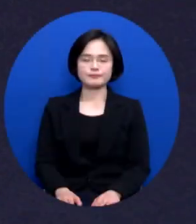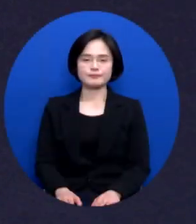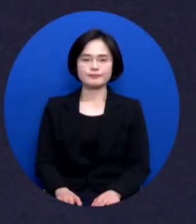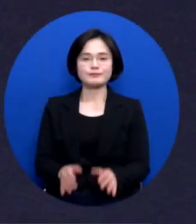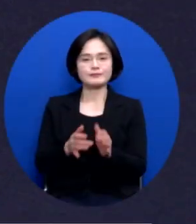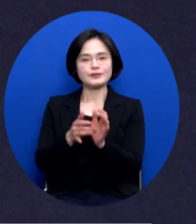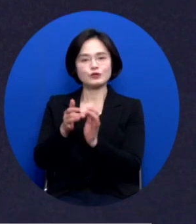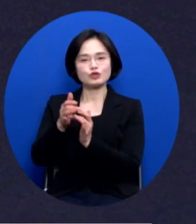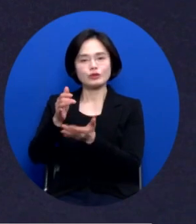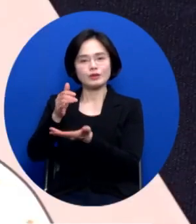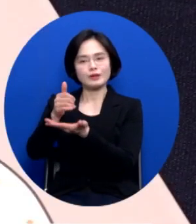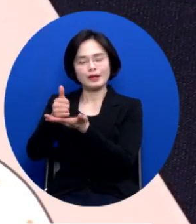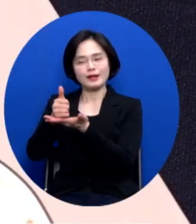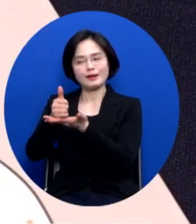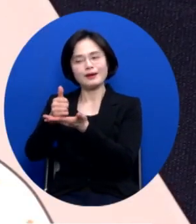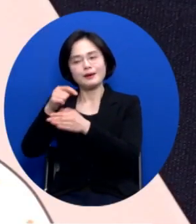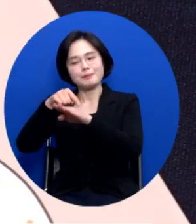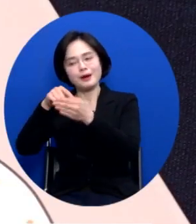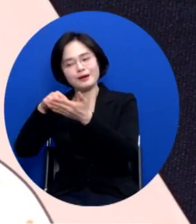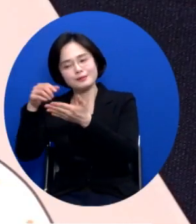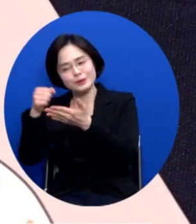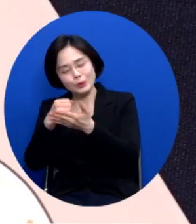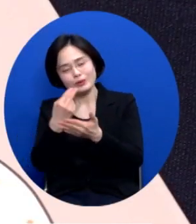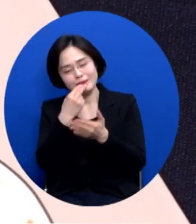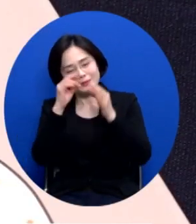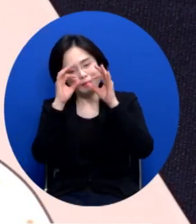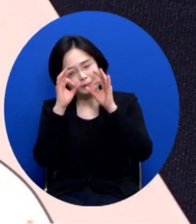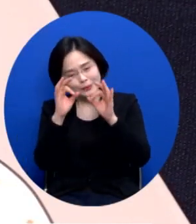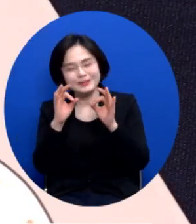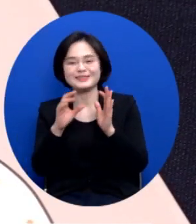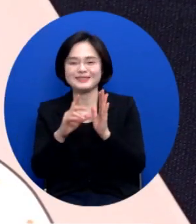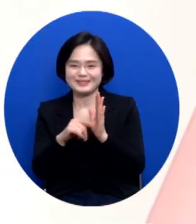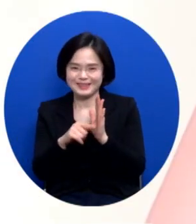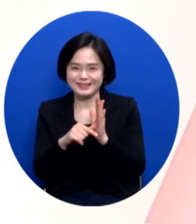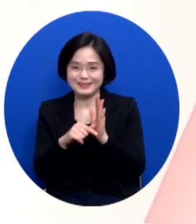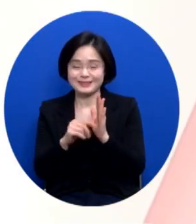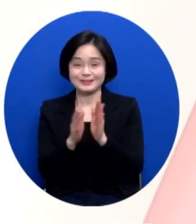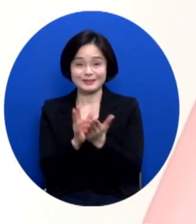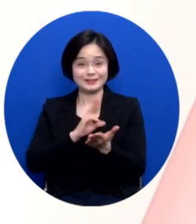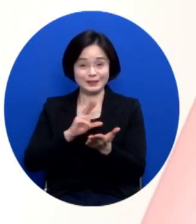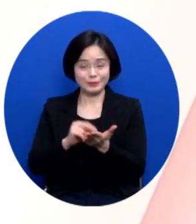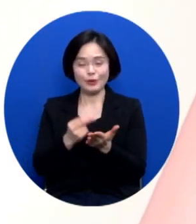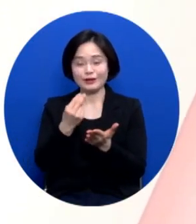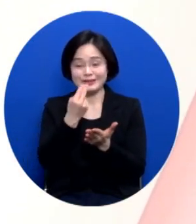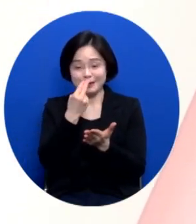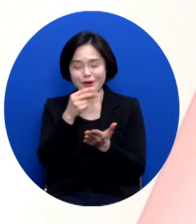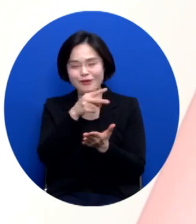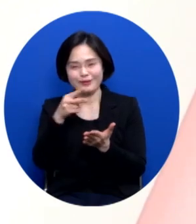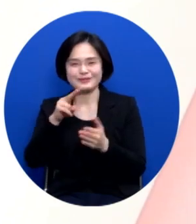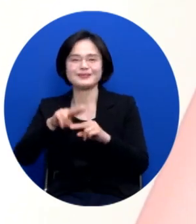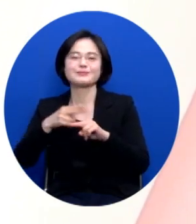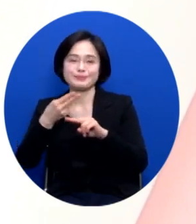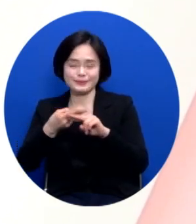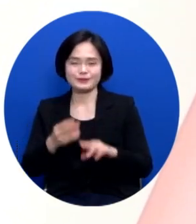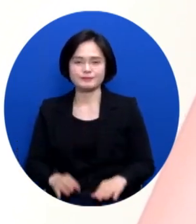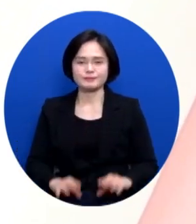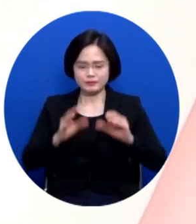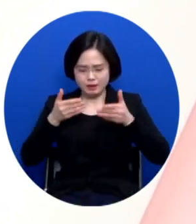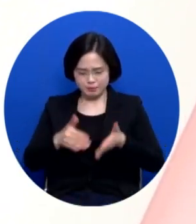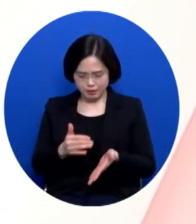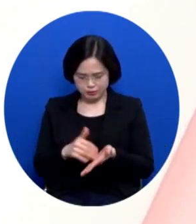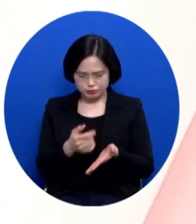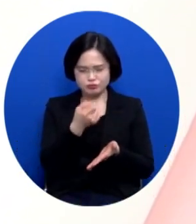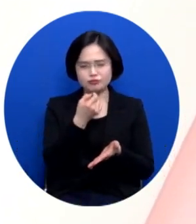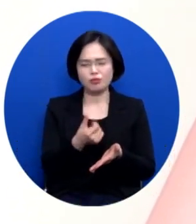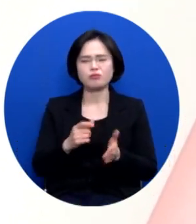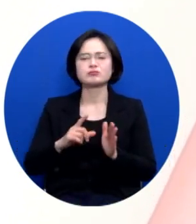예수의 관점으로 생명을 바라보는 시간, 생명이라는 선물. 저출생 고령화 시대,